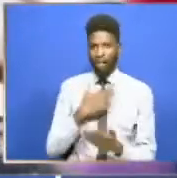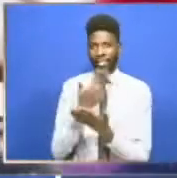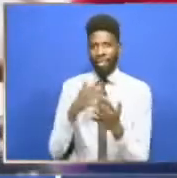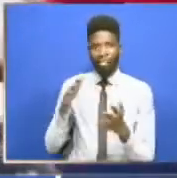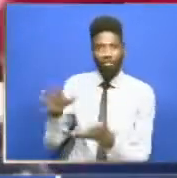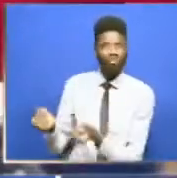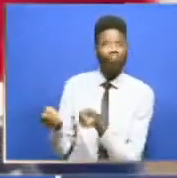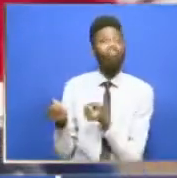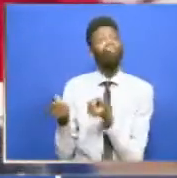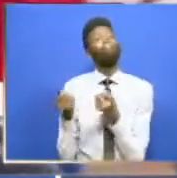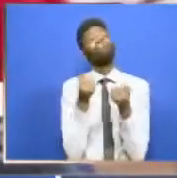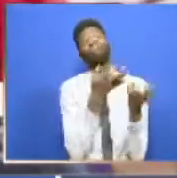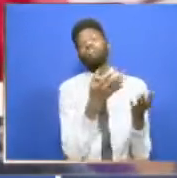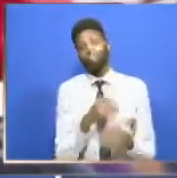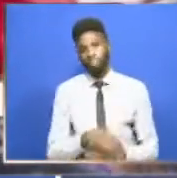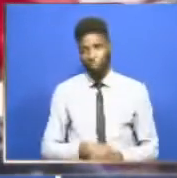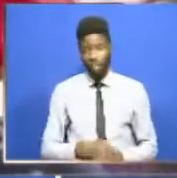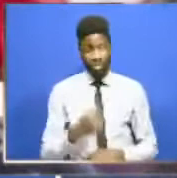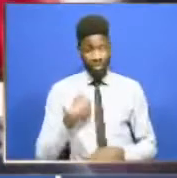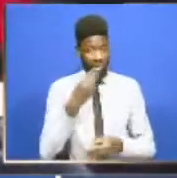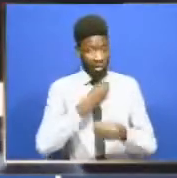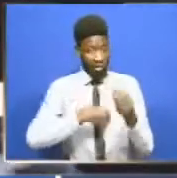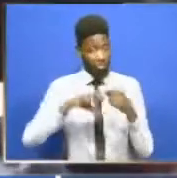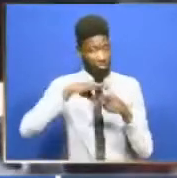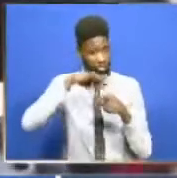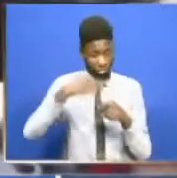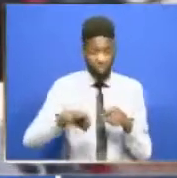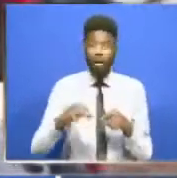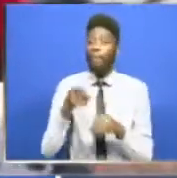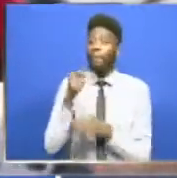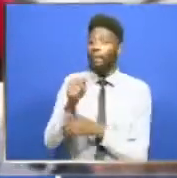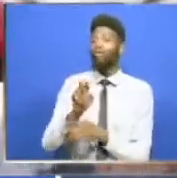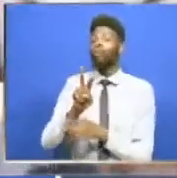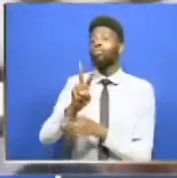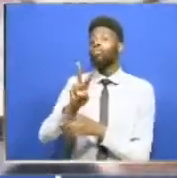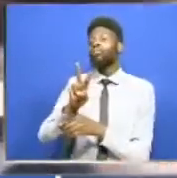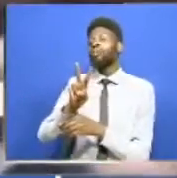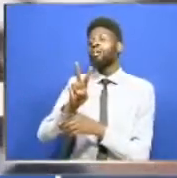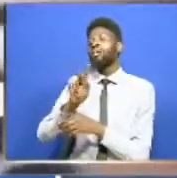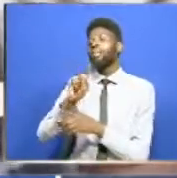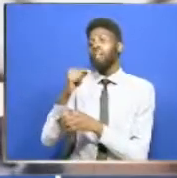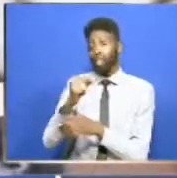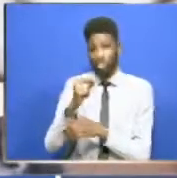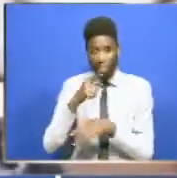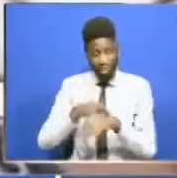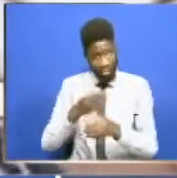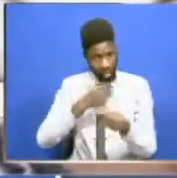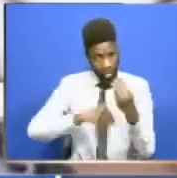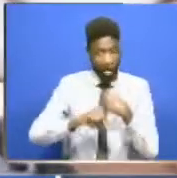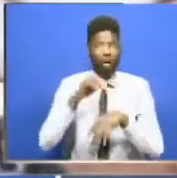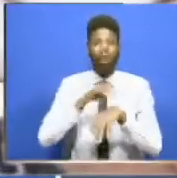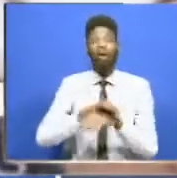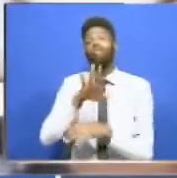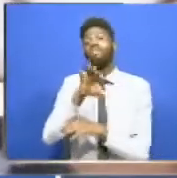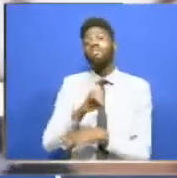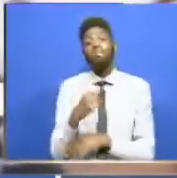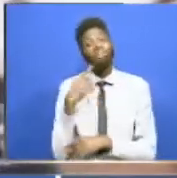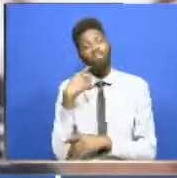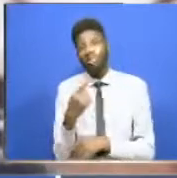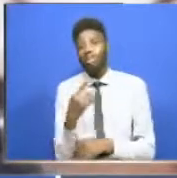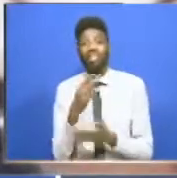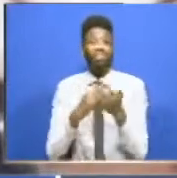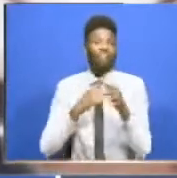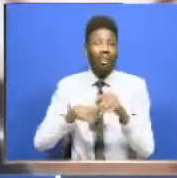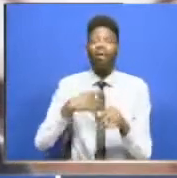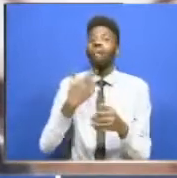sukuma, unakuta kati mwingine umekuta nua sukuma kilo 2, ya sukuma hata ukiuza, unapata kama 50, 100, hata unakuta hata siishi.